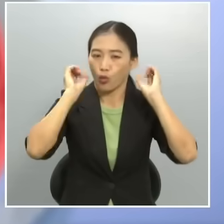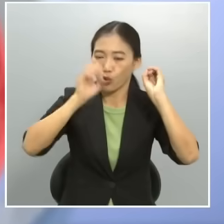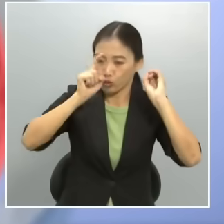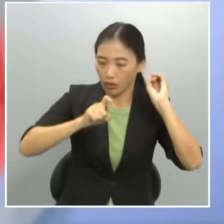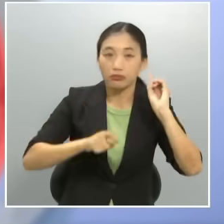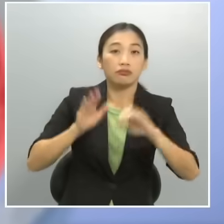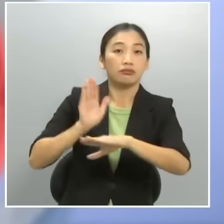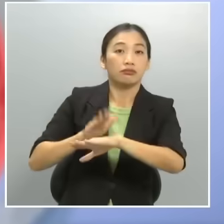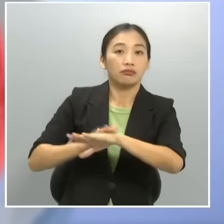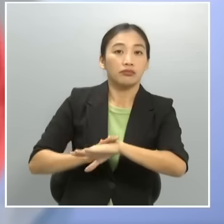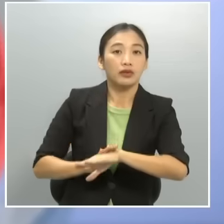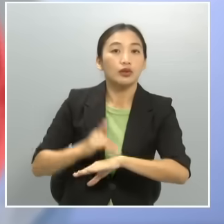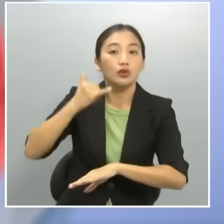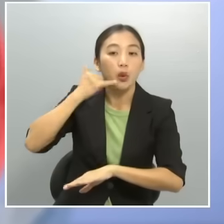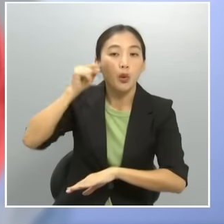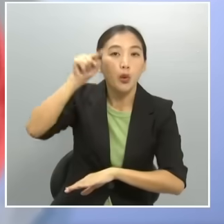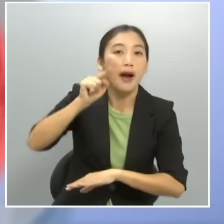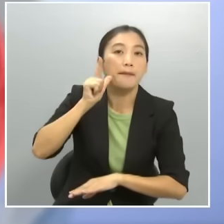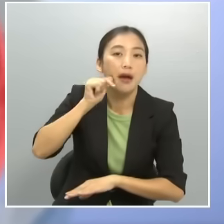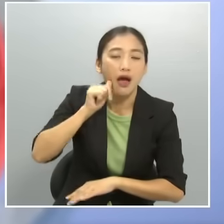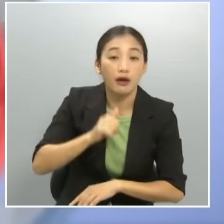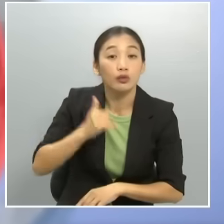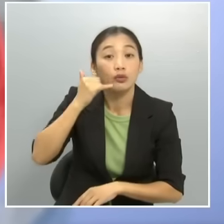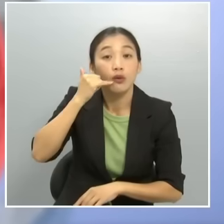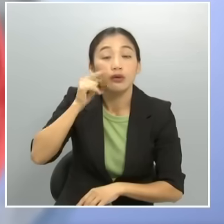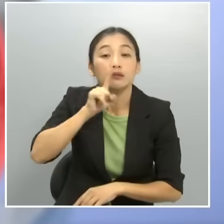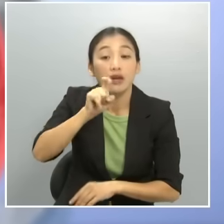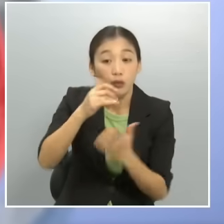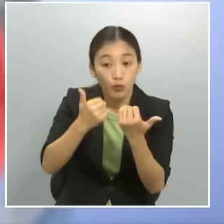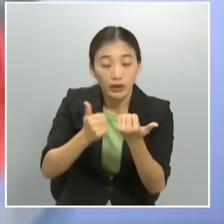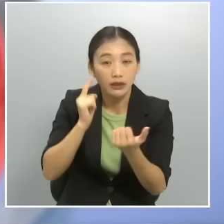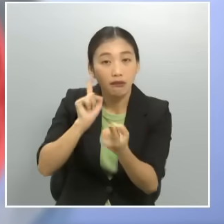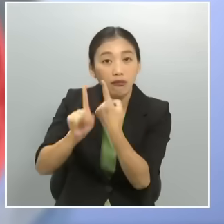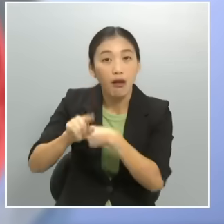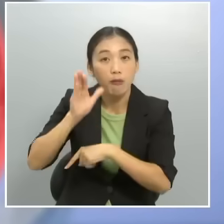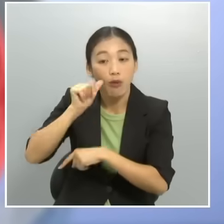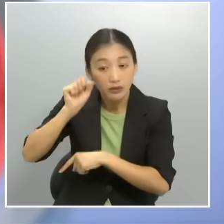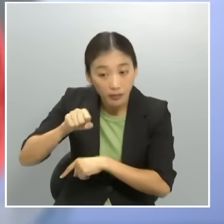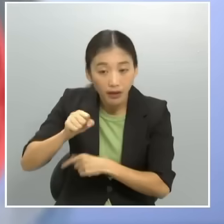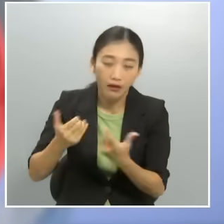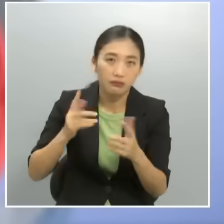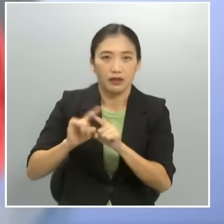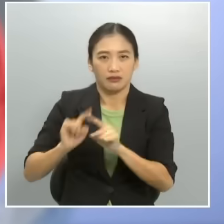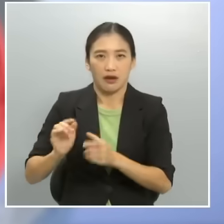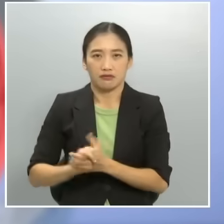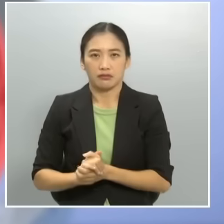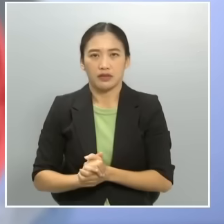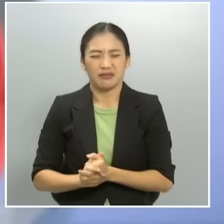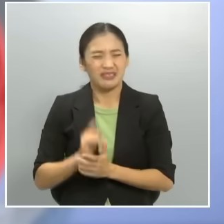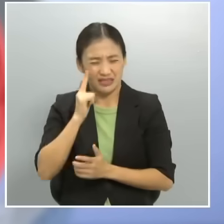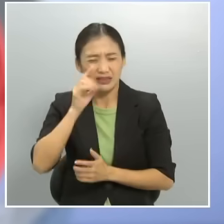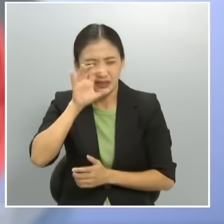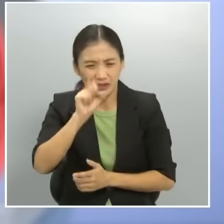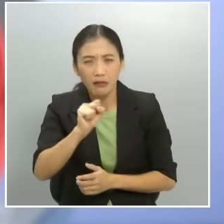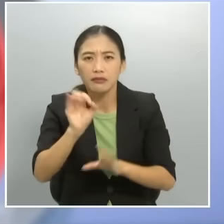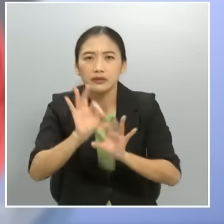วันนี้คือให้คุณพ่อมารับหรือเปล่าคะ แล้วนี่ไปรับตอนเที่ยงอะค่ะ มันแปลก มันแปลกคือปกติเด็ก